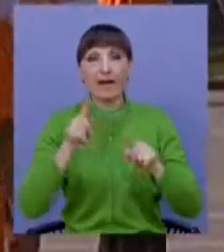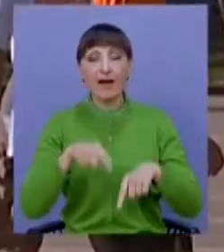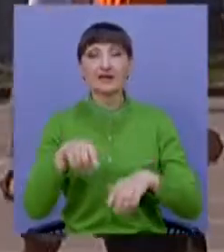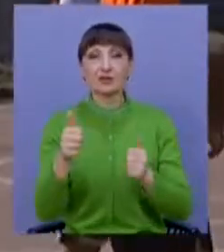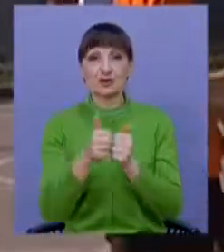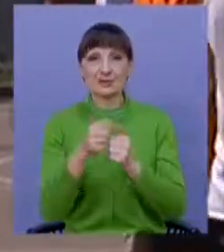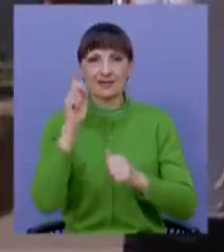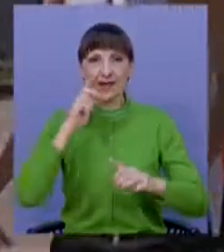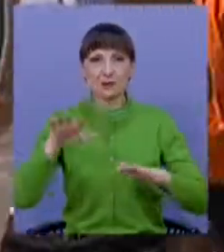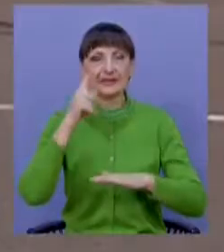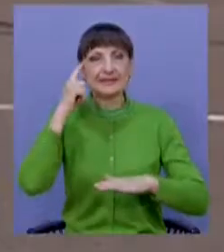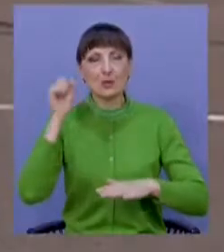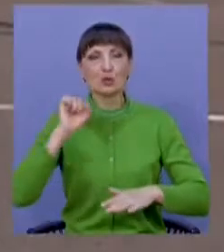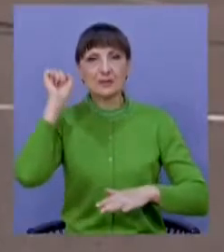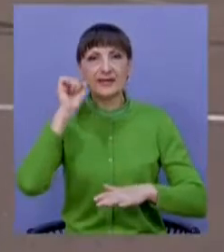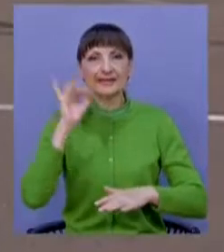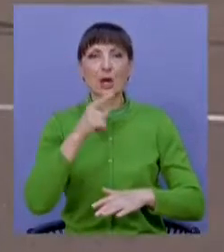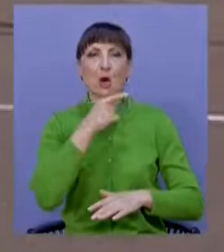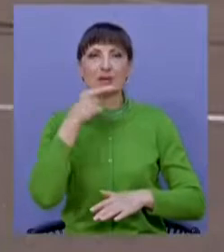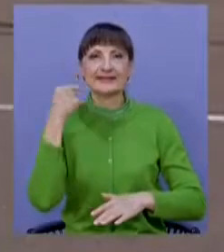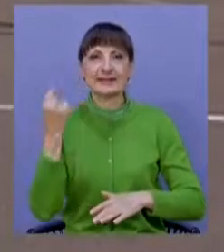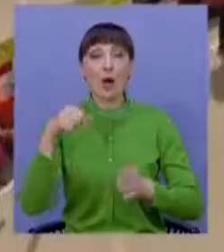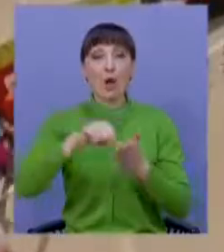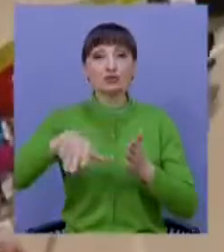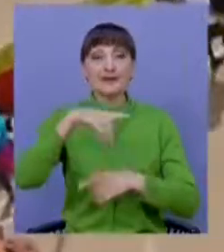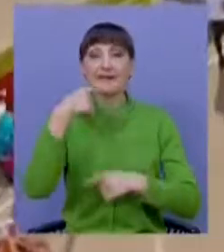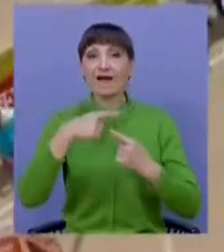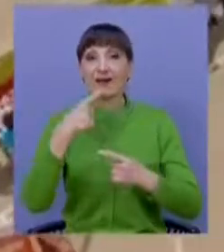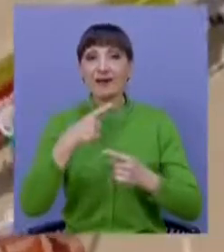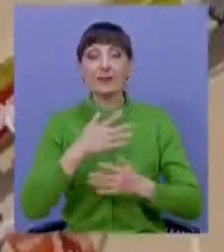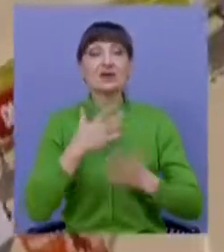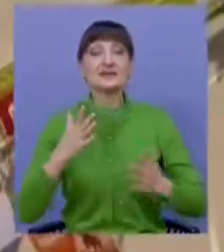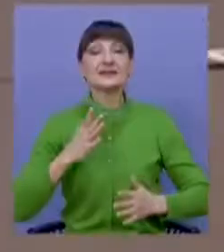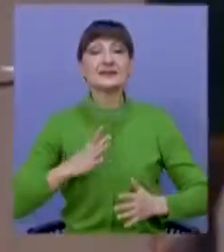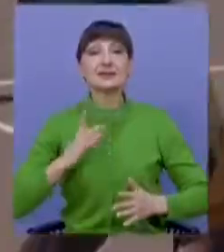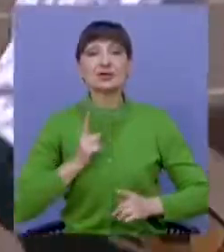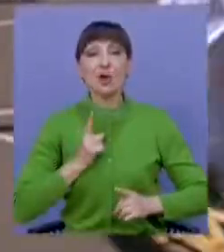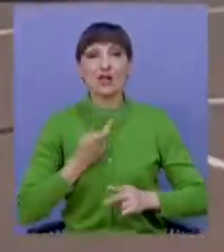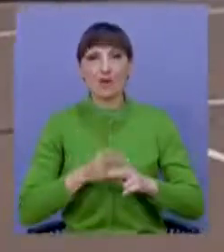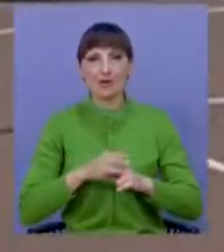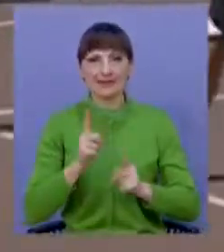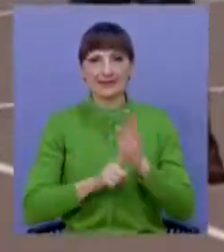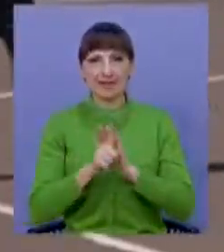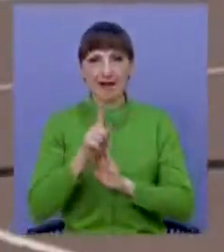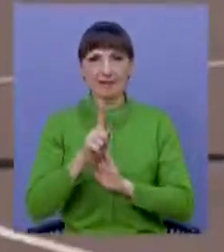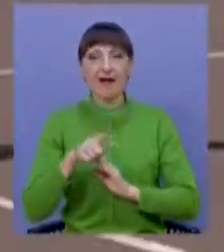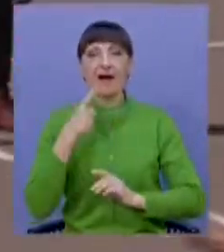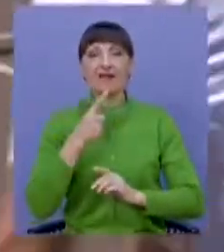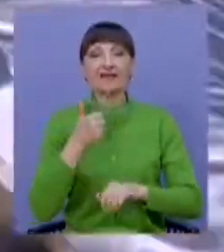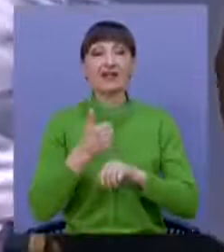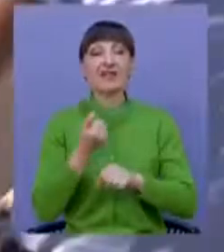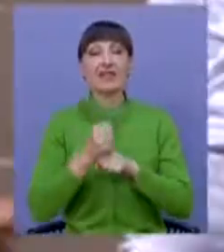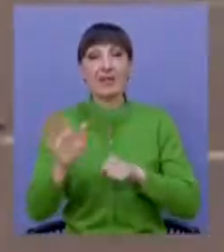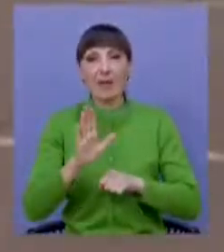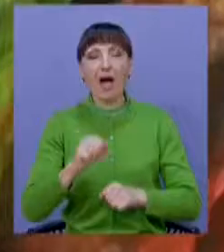соседних государств – Кыргызстана, Узбекистана и России. Участники говорят, что с большим нетерпением ждали этих стартов. Главное, признаются они, не